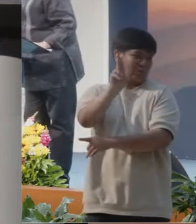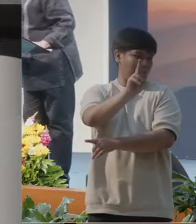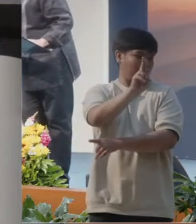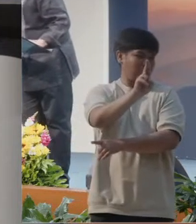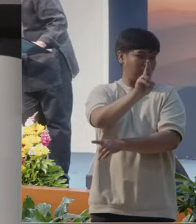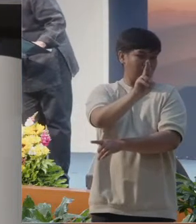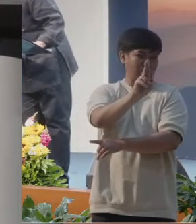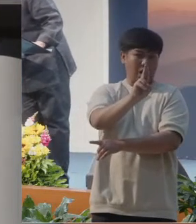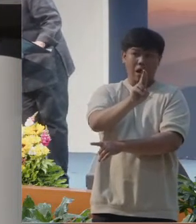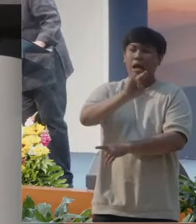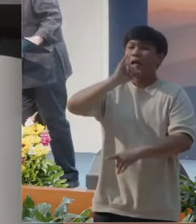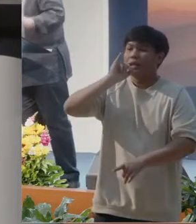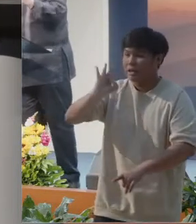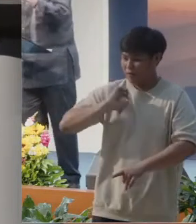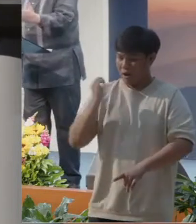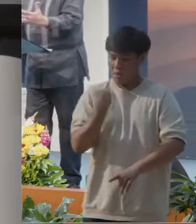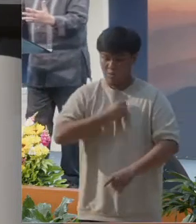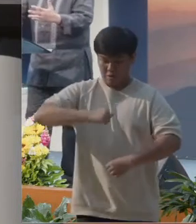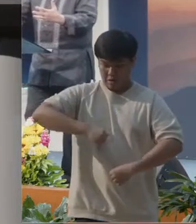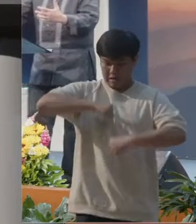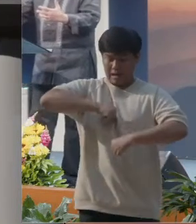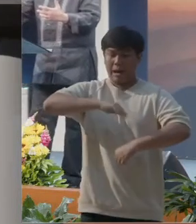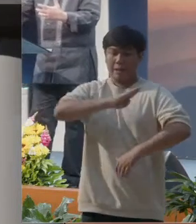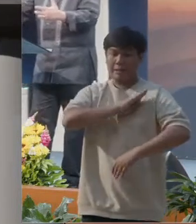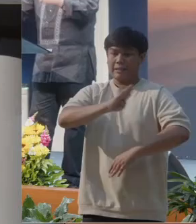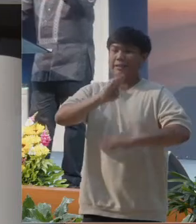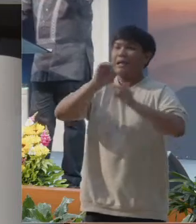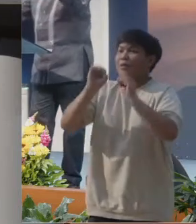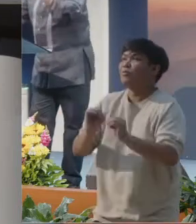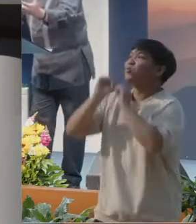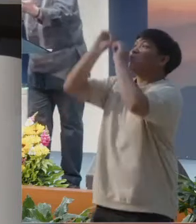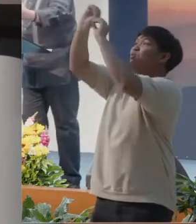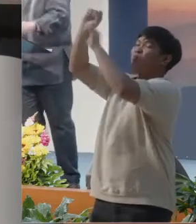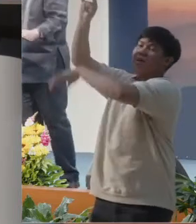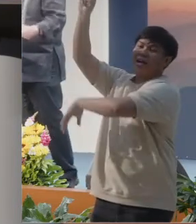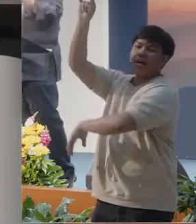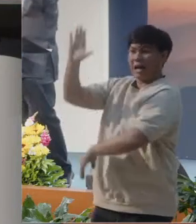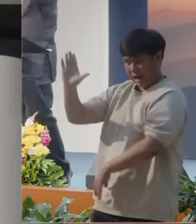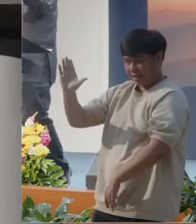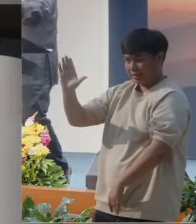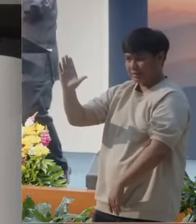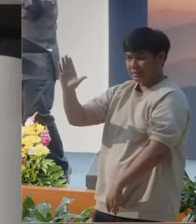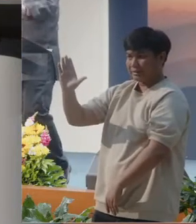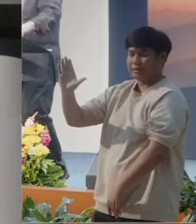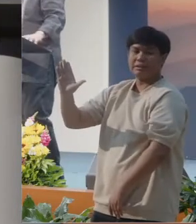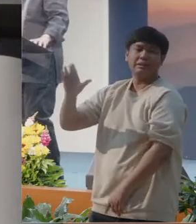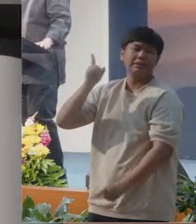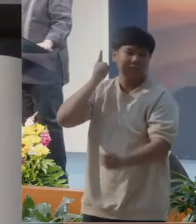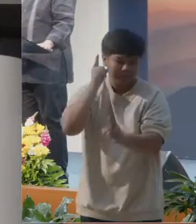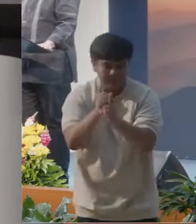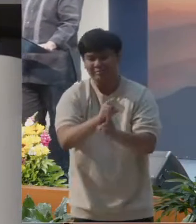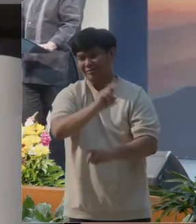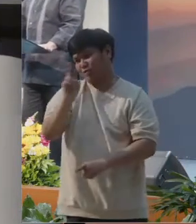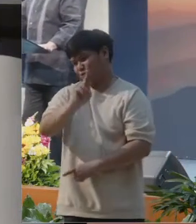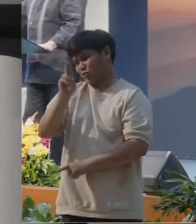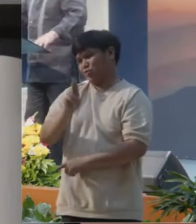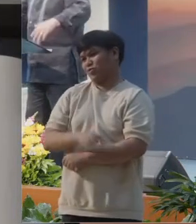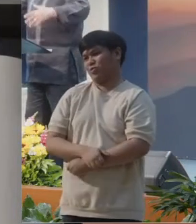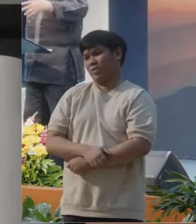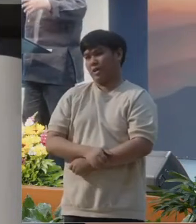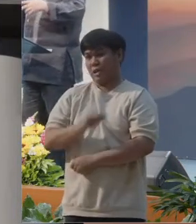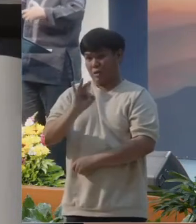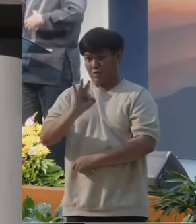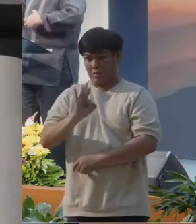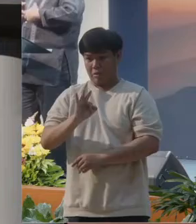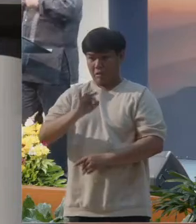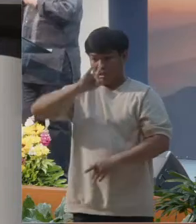ang ating pagtitiwala, ang ating confidence ay nakatuon sa Panginoon at sa Kanyang kagalingan, tama po yon. Kung